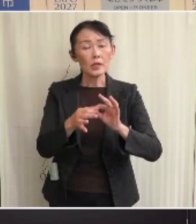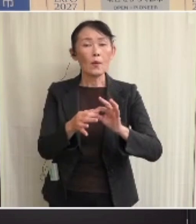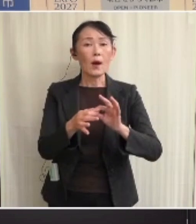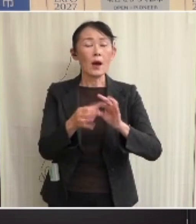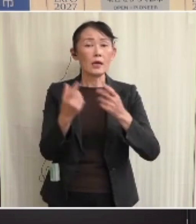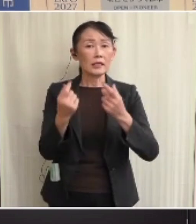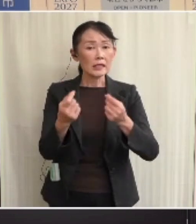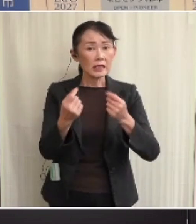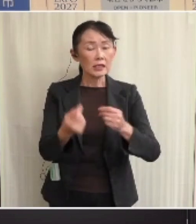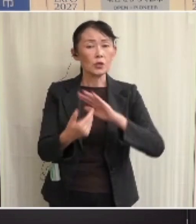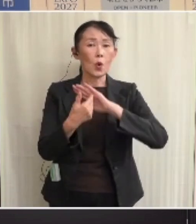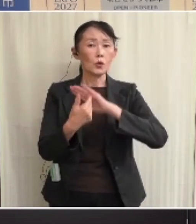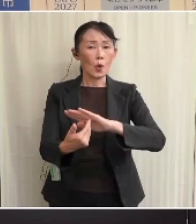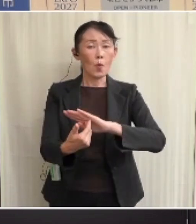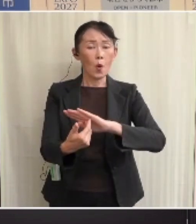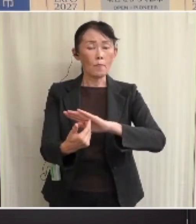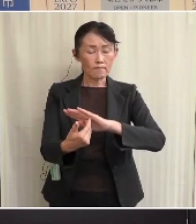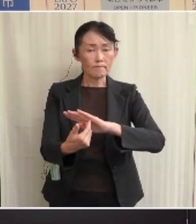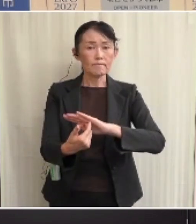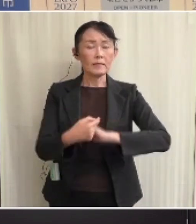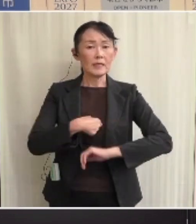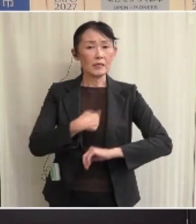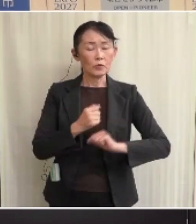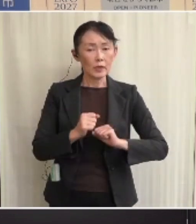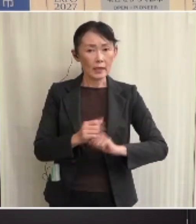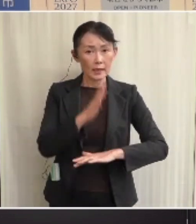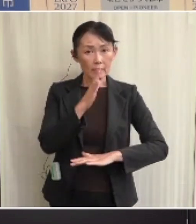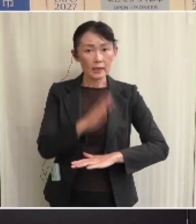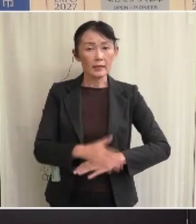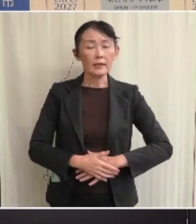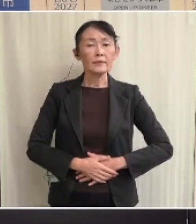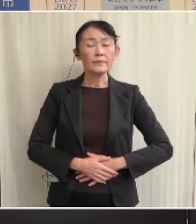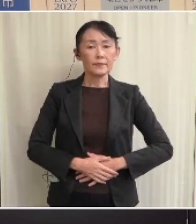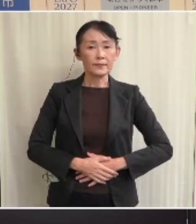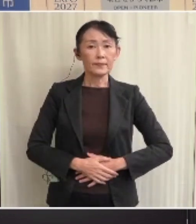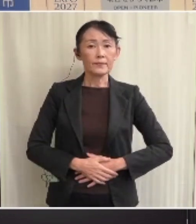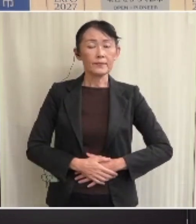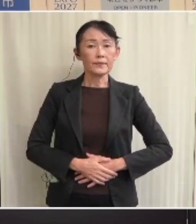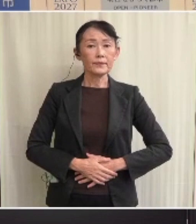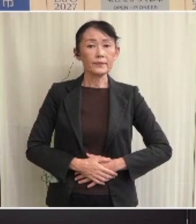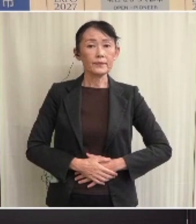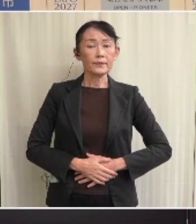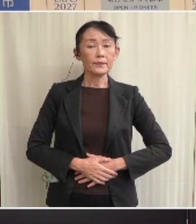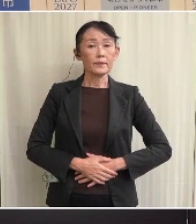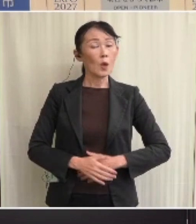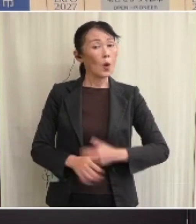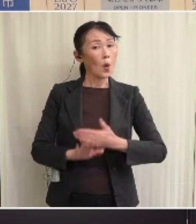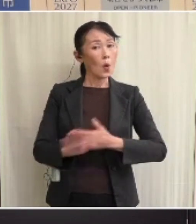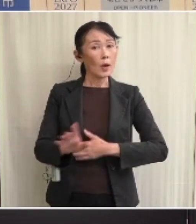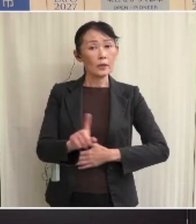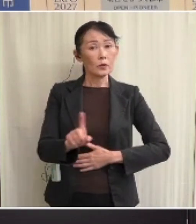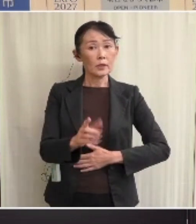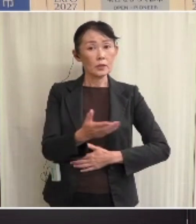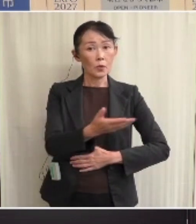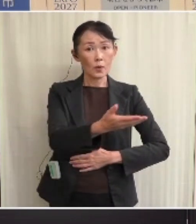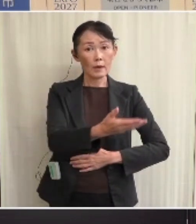への対策を徹底していただきたいなというふうに思ってます。 はい、それではその他いかがでしょうか。